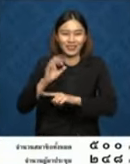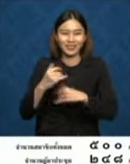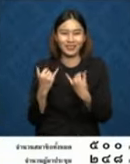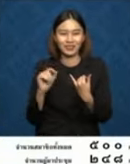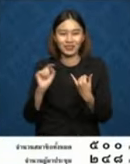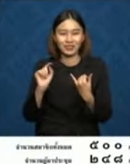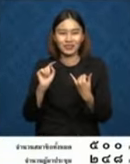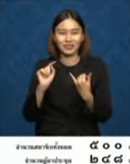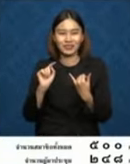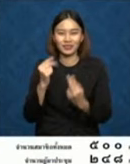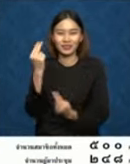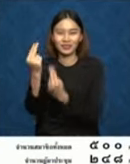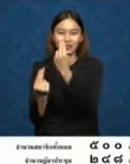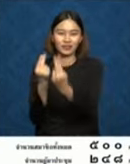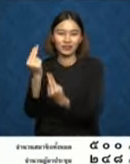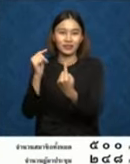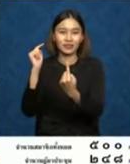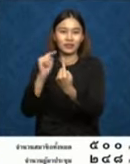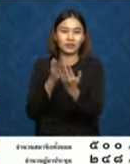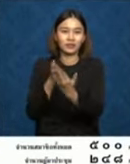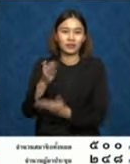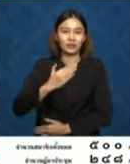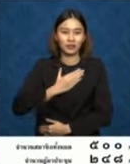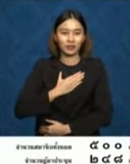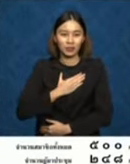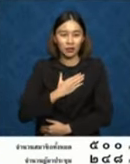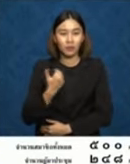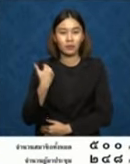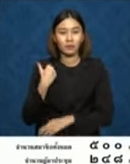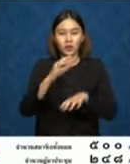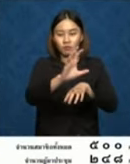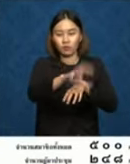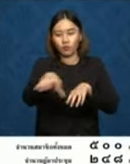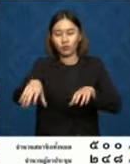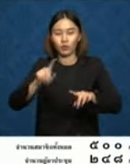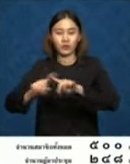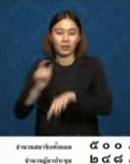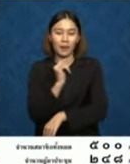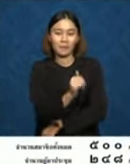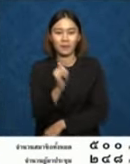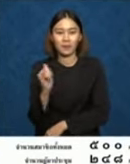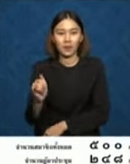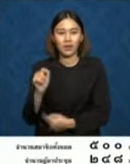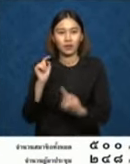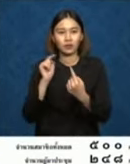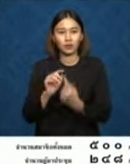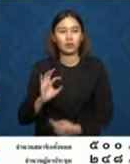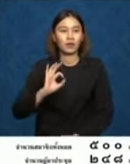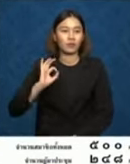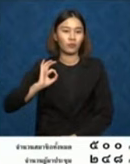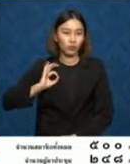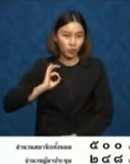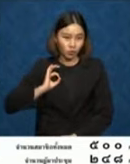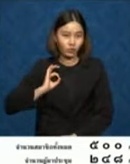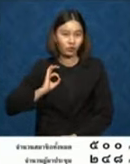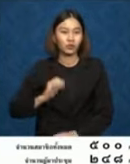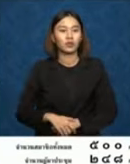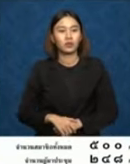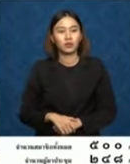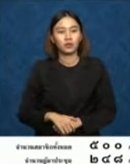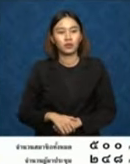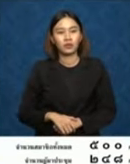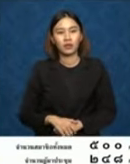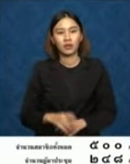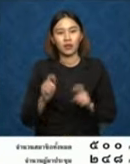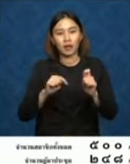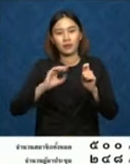ไปเยี่ยมเยียนโดยเฉพาะเขตผมนะครับก็มีหลายแห่งที่ท่านจะไปครับเช่นพุทธมณฑลวัดเขากงตำบลลำพูอ